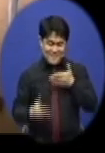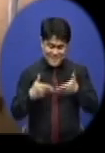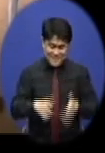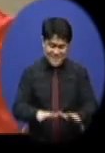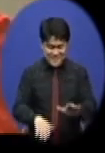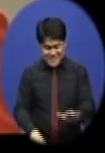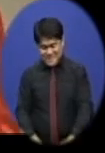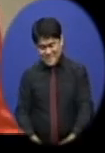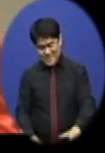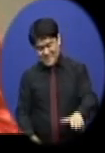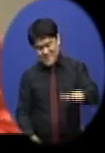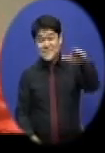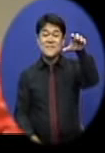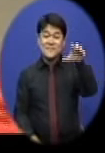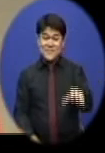자란